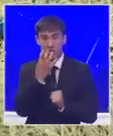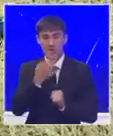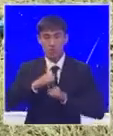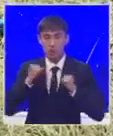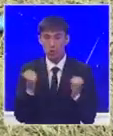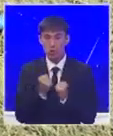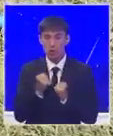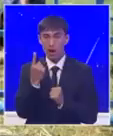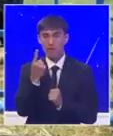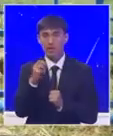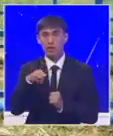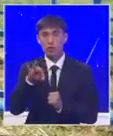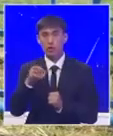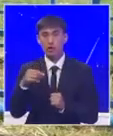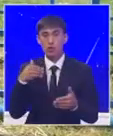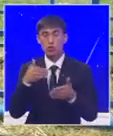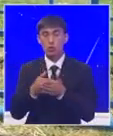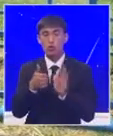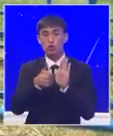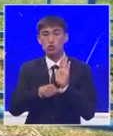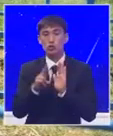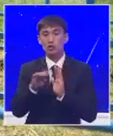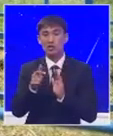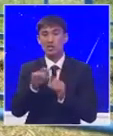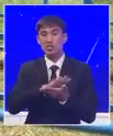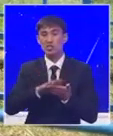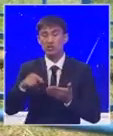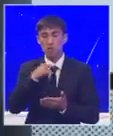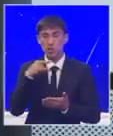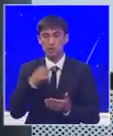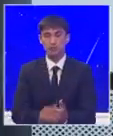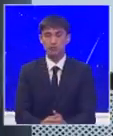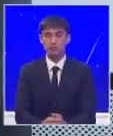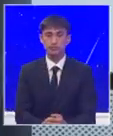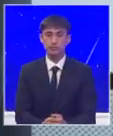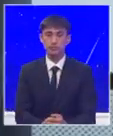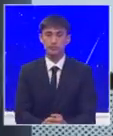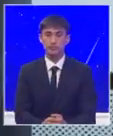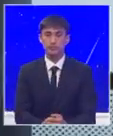достигает 1 тонны и дает до 600 килограммов чистого мяса.